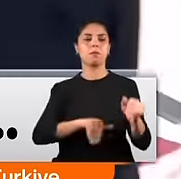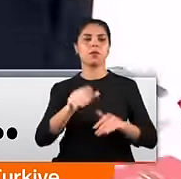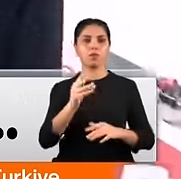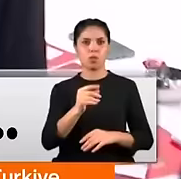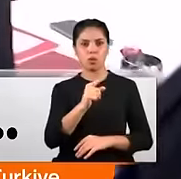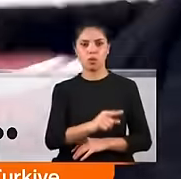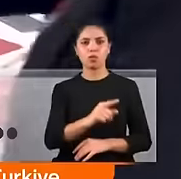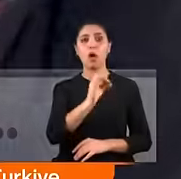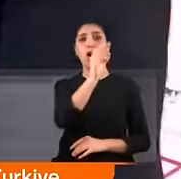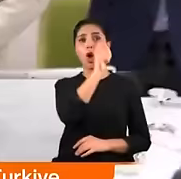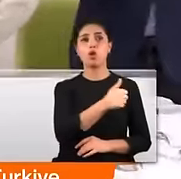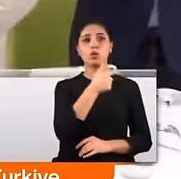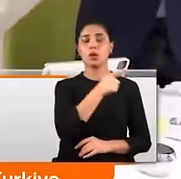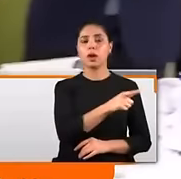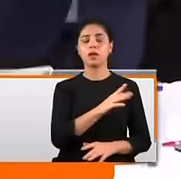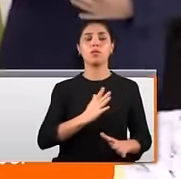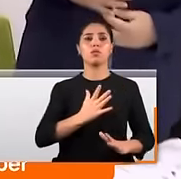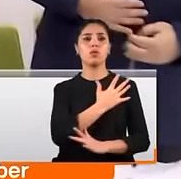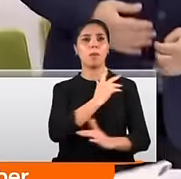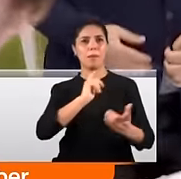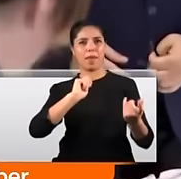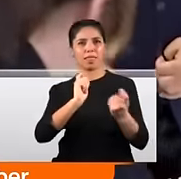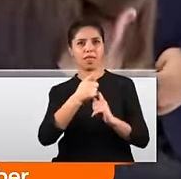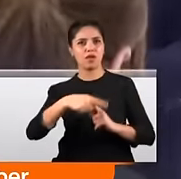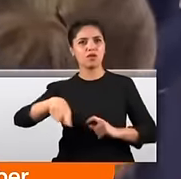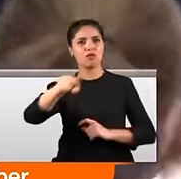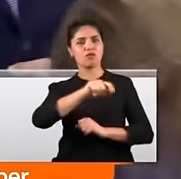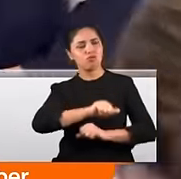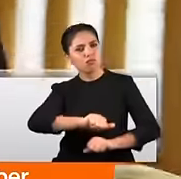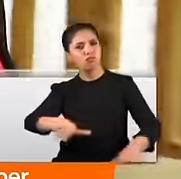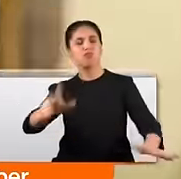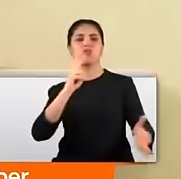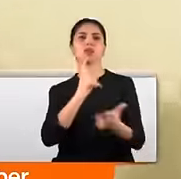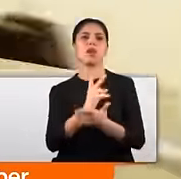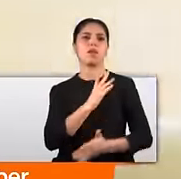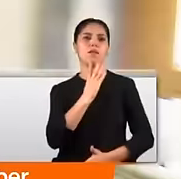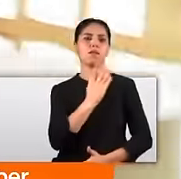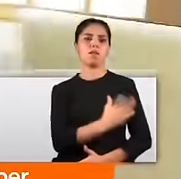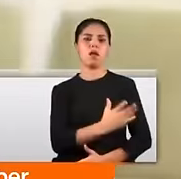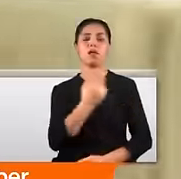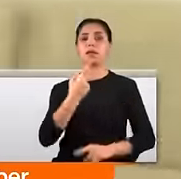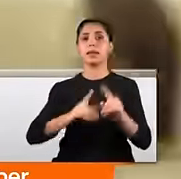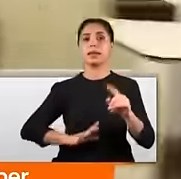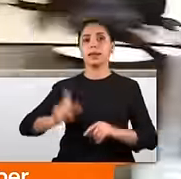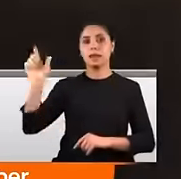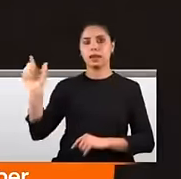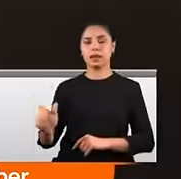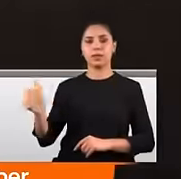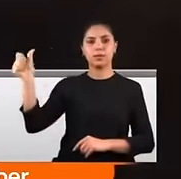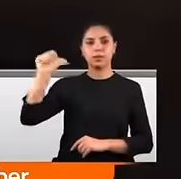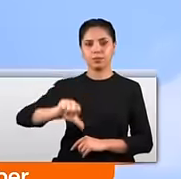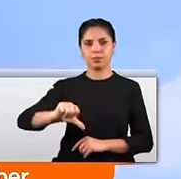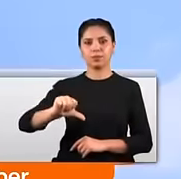Özel, CHP'nin tavanında başlayan değişim rüzgarını tabana yaymakta da kararlı. Kılıçdaroğlu'nun seçim yenilgisinin